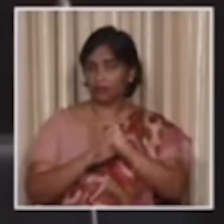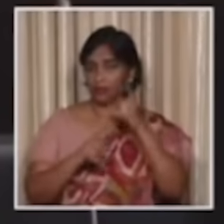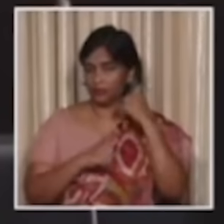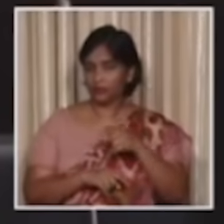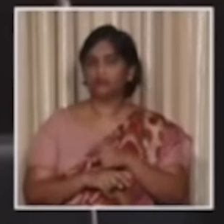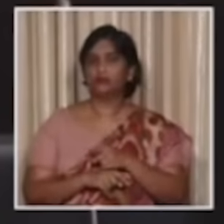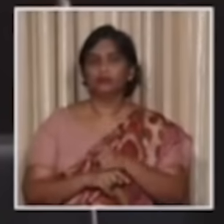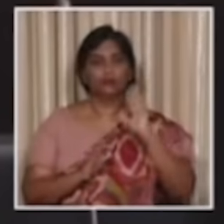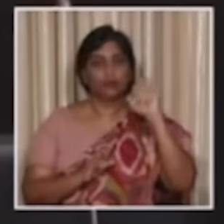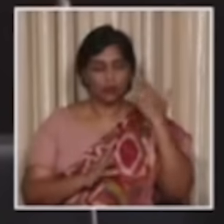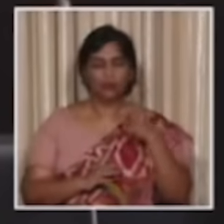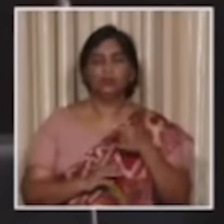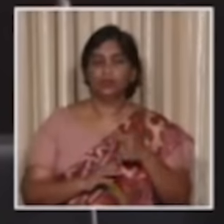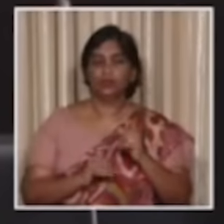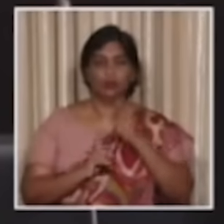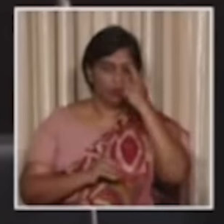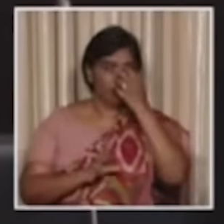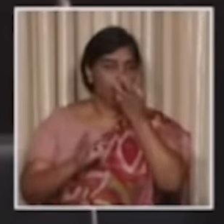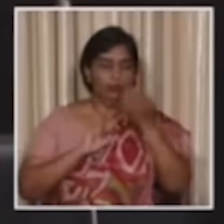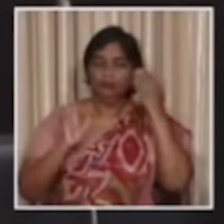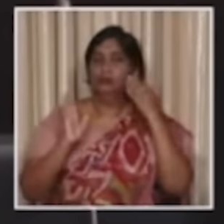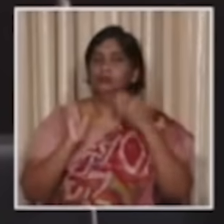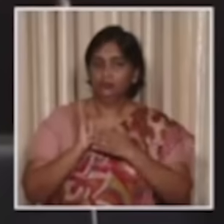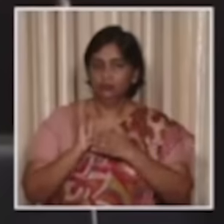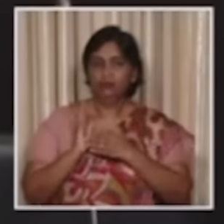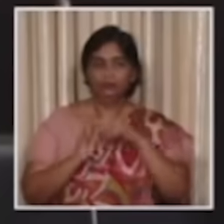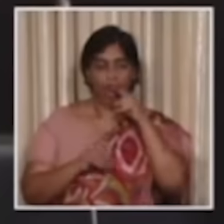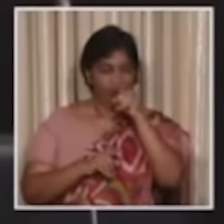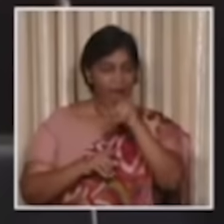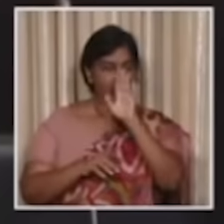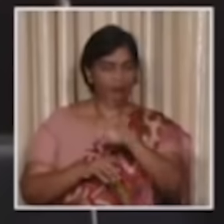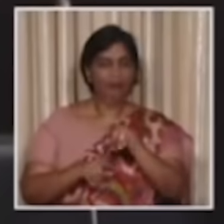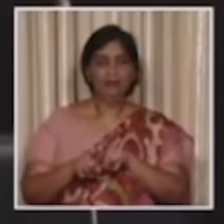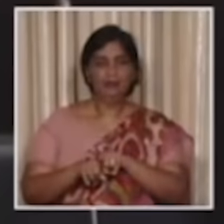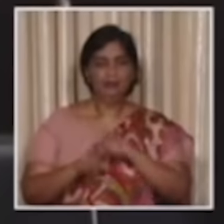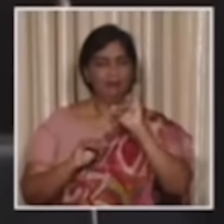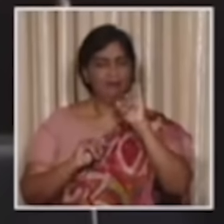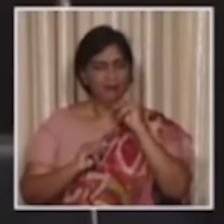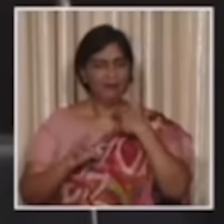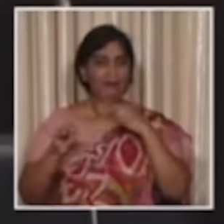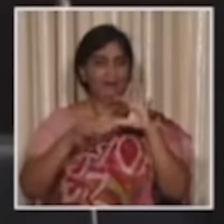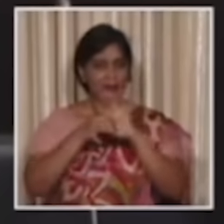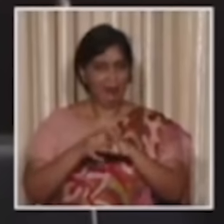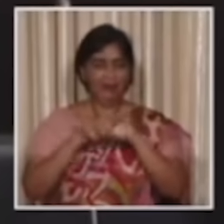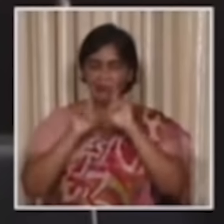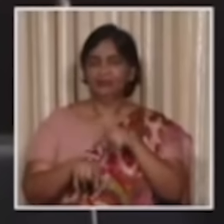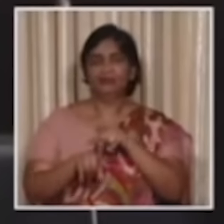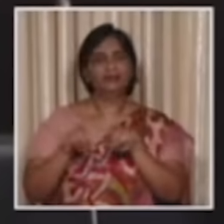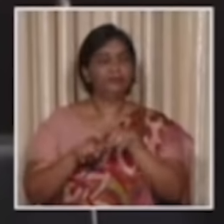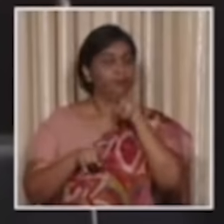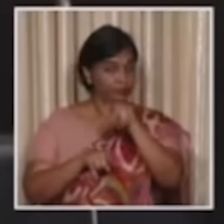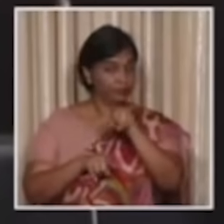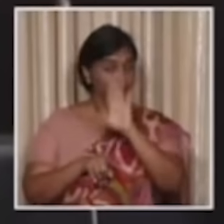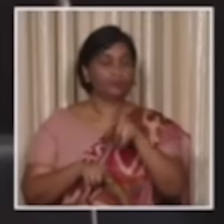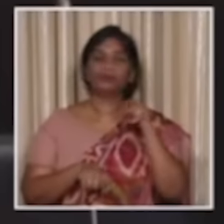එක්ක විශේෂයෙන් මම මේ පාස්කු විරුදා සිද්ධිය පිළිබඳව ඒකත් ඔබතුමා යම් විදිහක සම්බන්ධයි මේ විදිහේ. ඔබතුමා